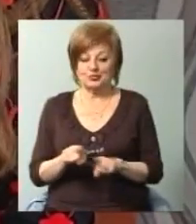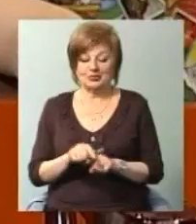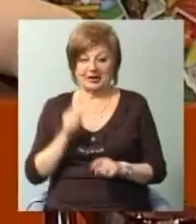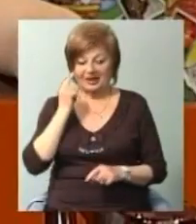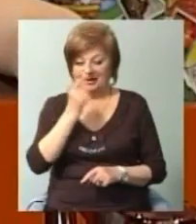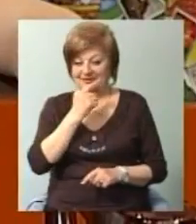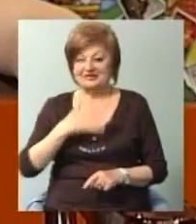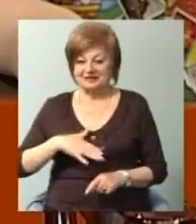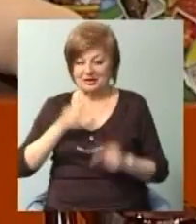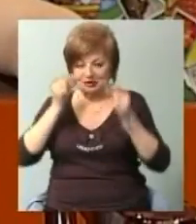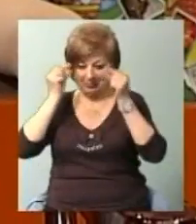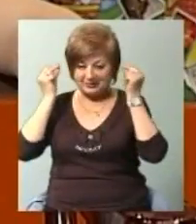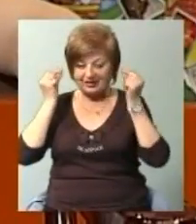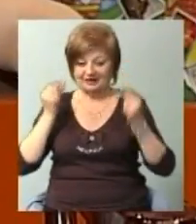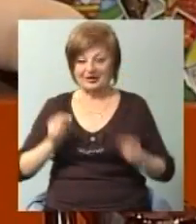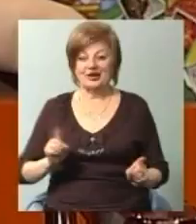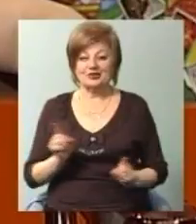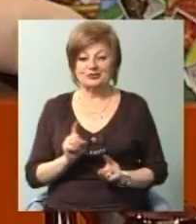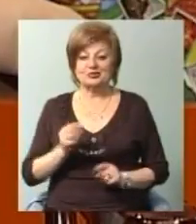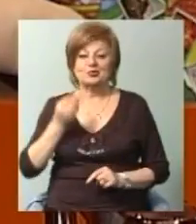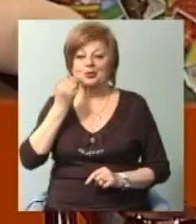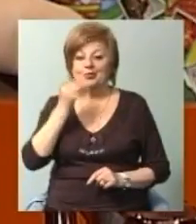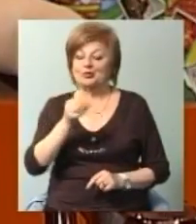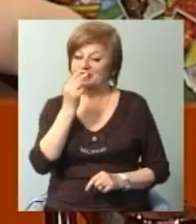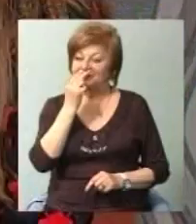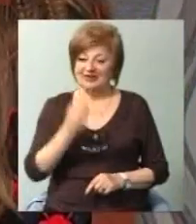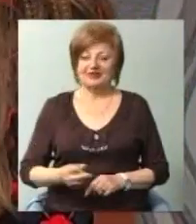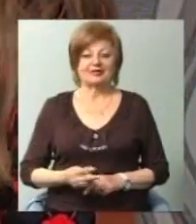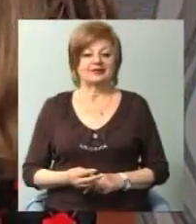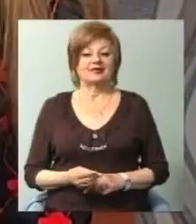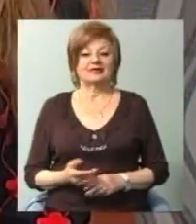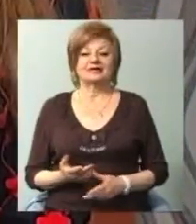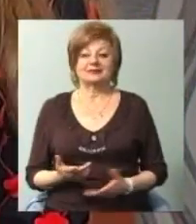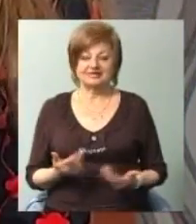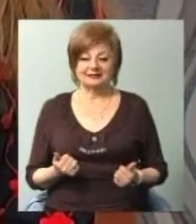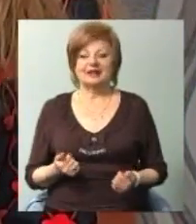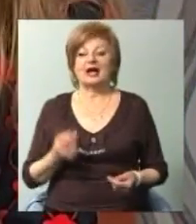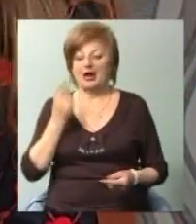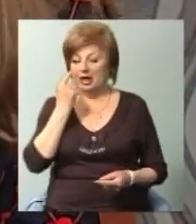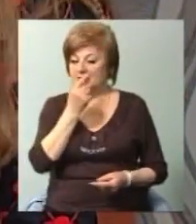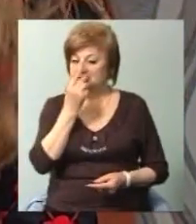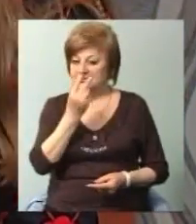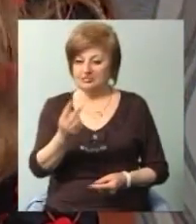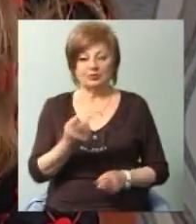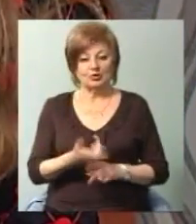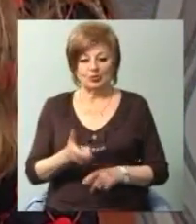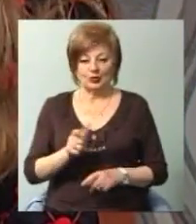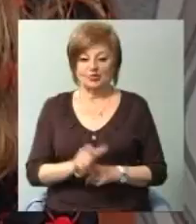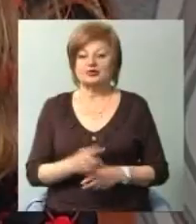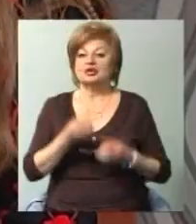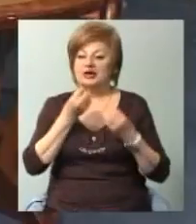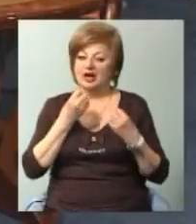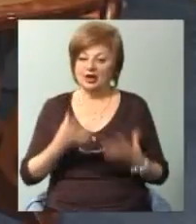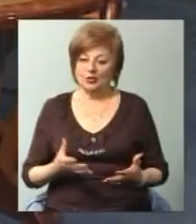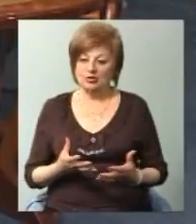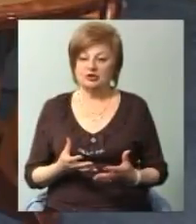очі? Щоб вона краще бачила. Так, так. Зір у собак, до речі, теж дуже-дуже